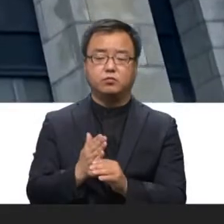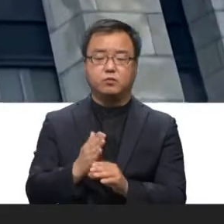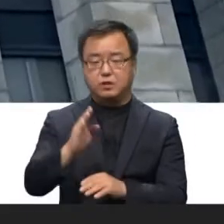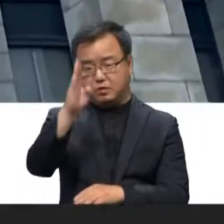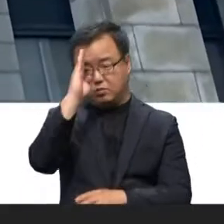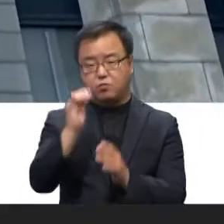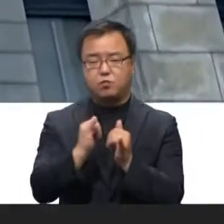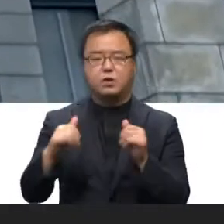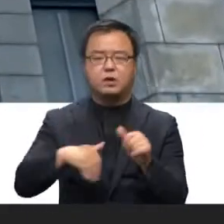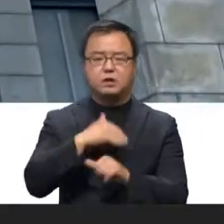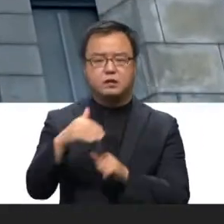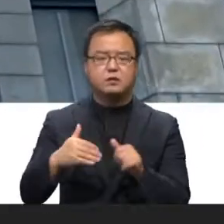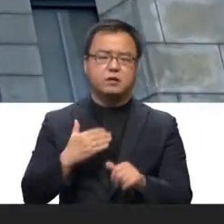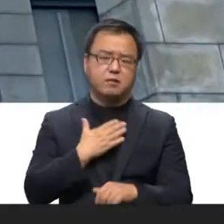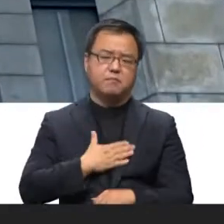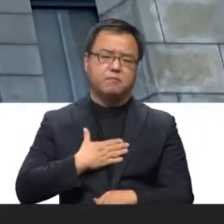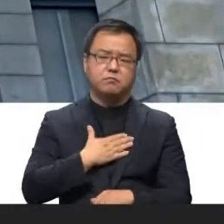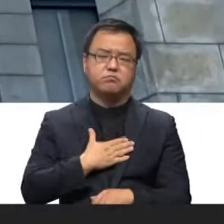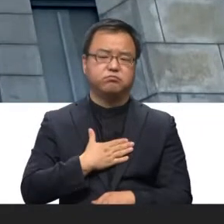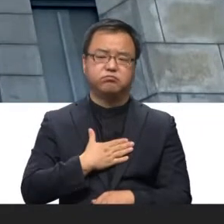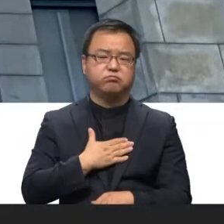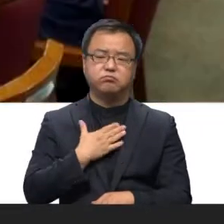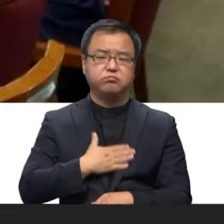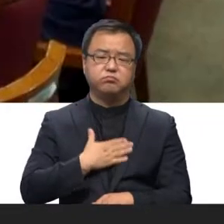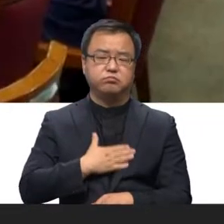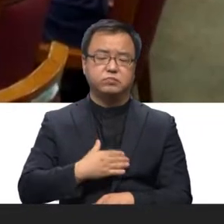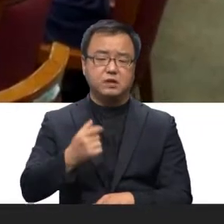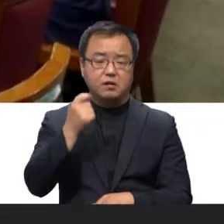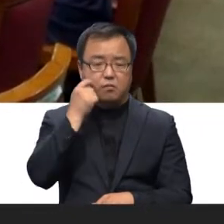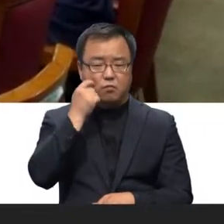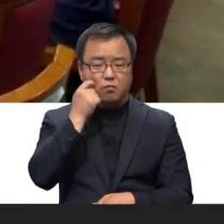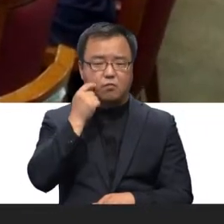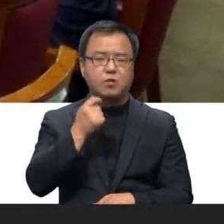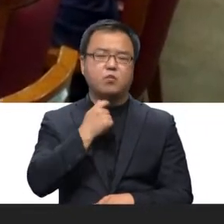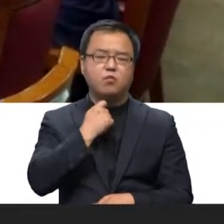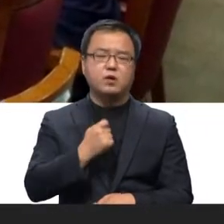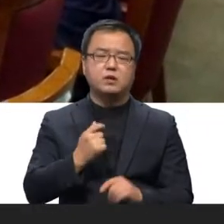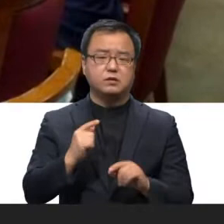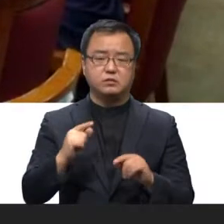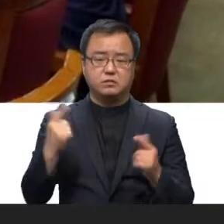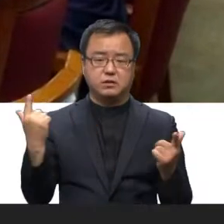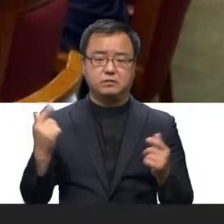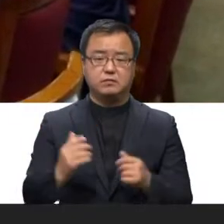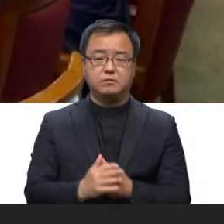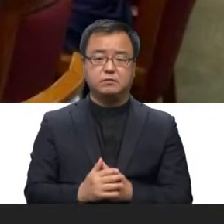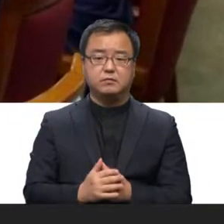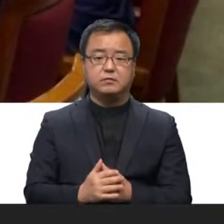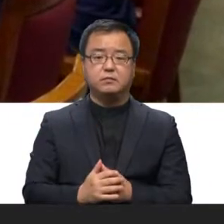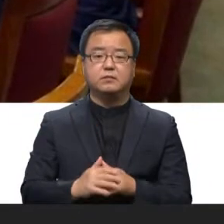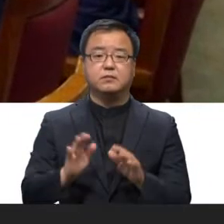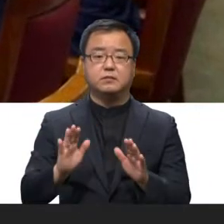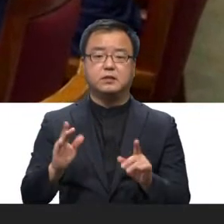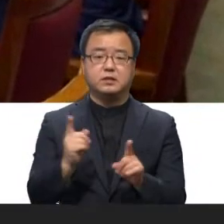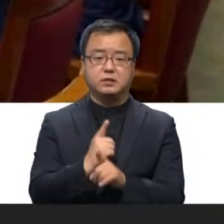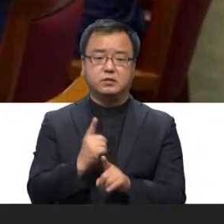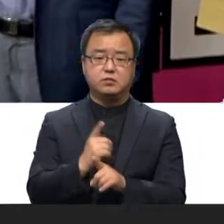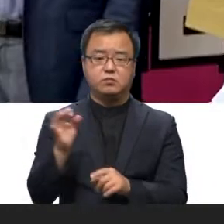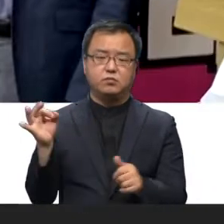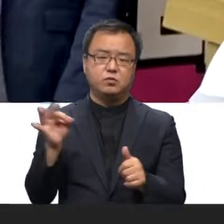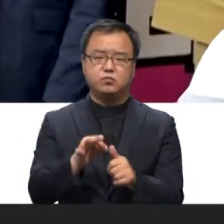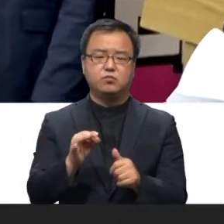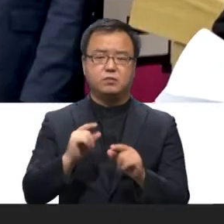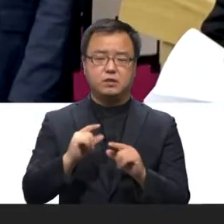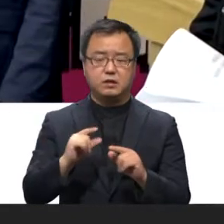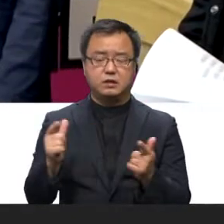상태나 심리 상태는 알지도 못하고 알려고도 하지 않습니다. 그리고 치료비 지급은 중단한 채 뭐 지불 보증만